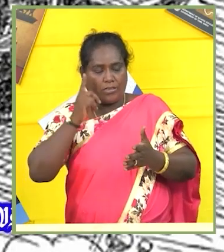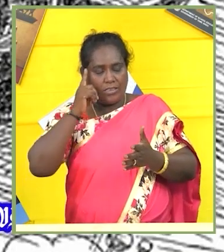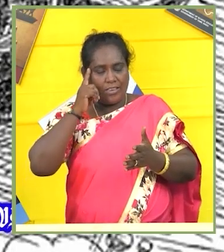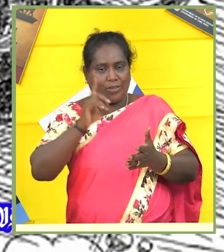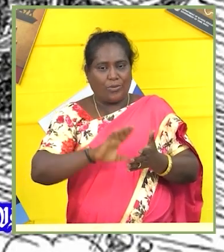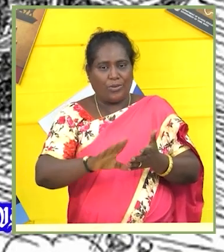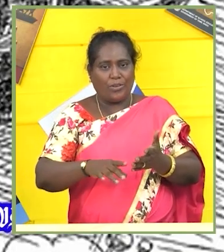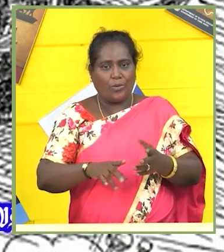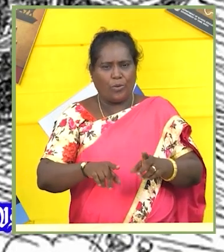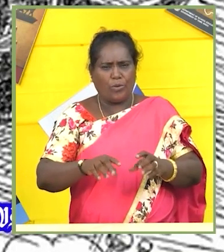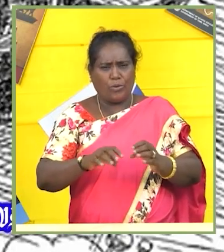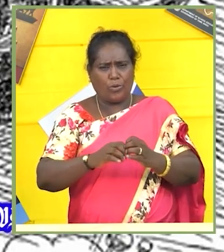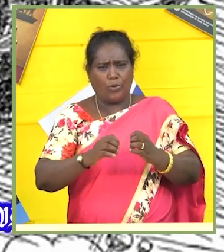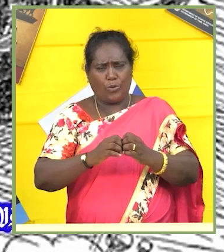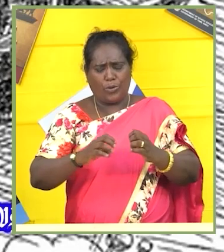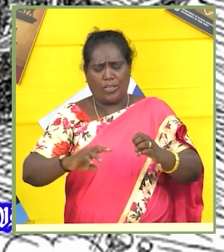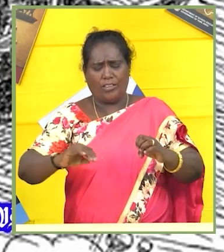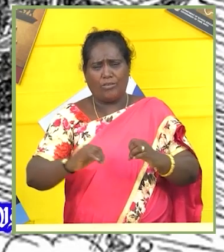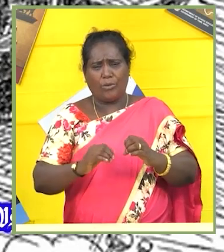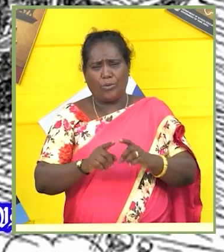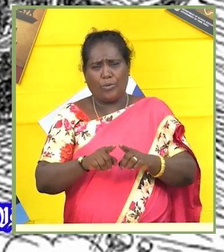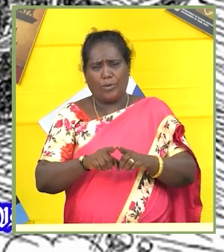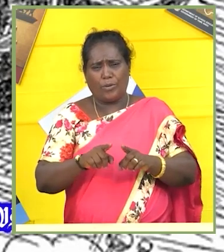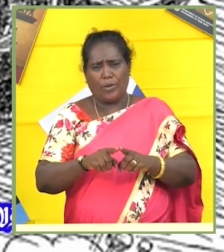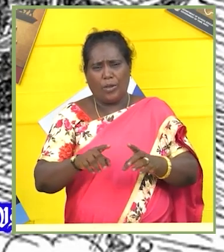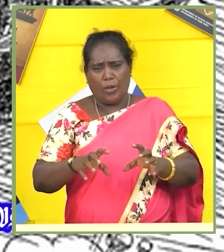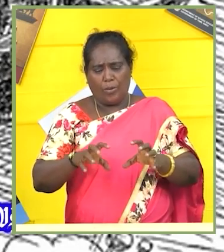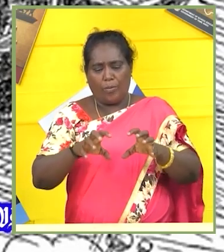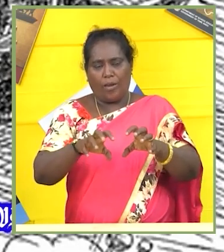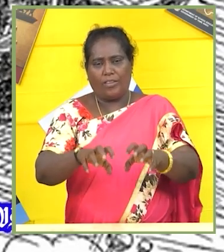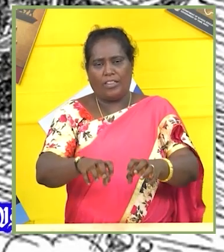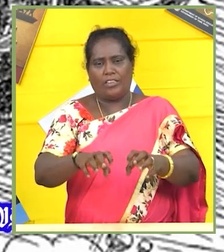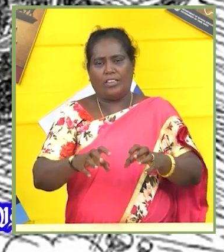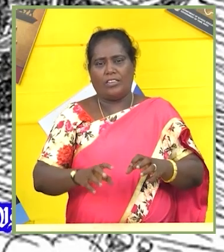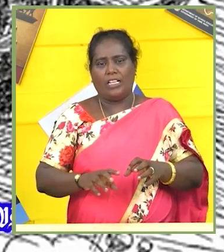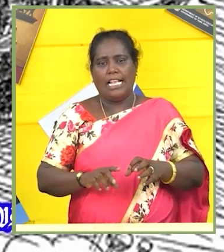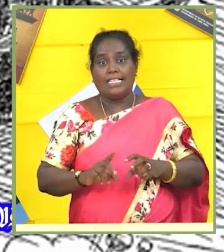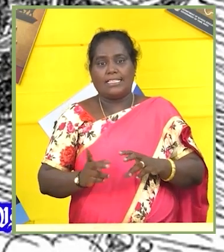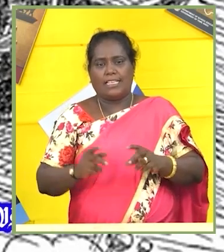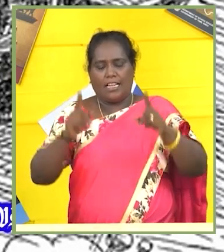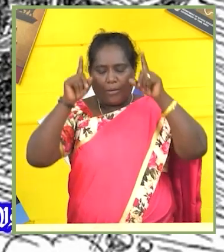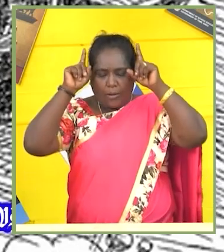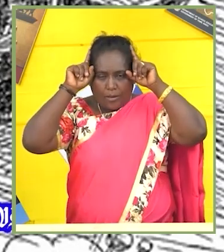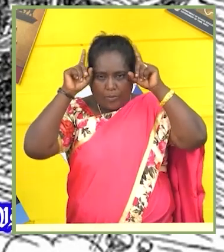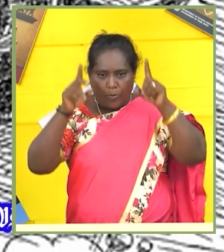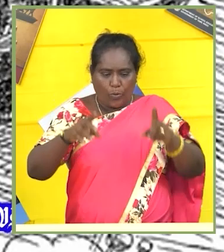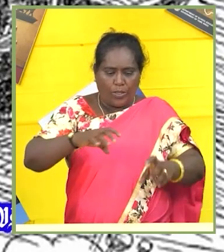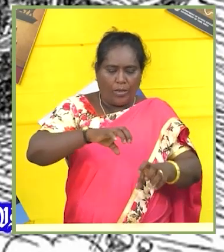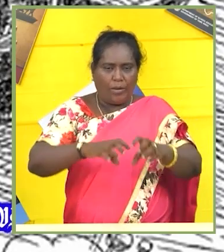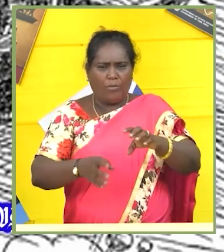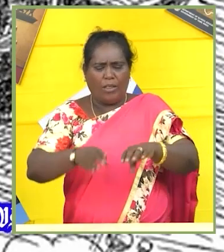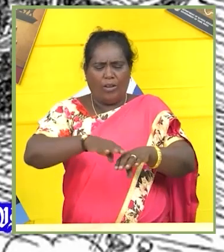நல் ஏற்றினம், துளங்கு அப்படின்னா அசைதல், அதாவது அசைகின்ற இமிழையுடைய அந்த